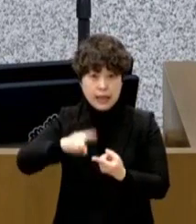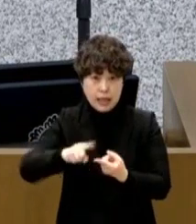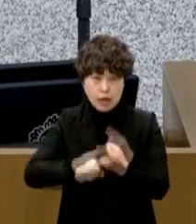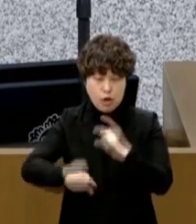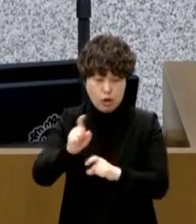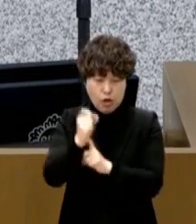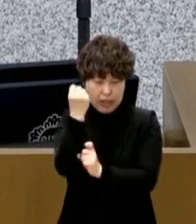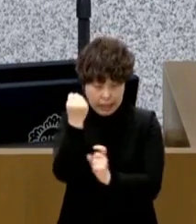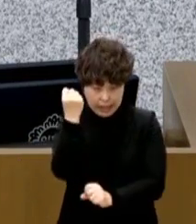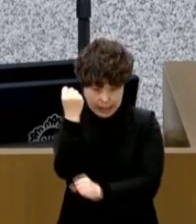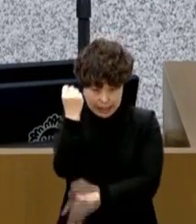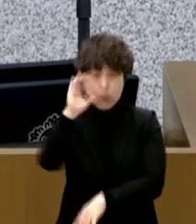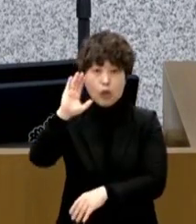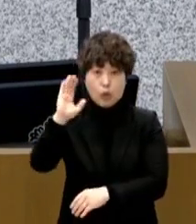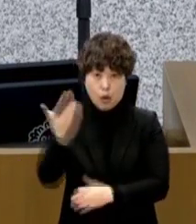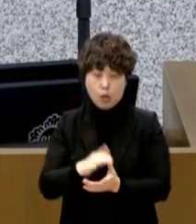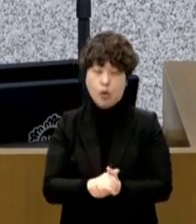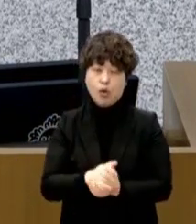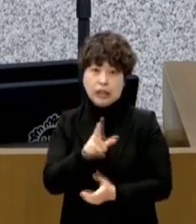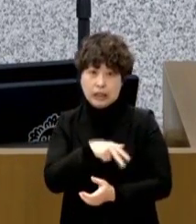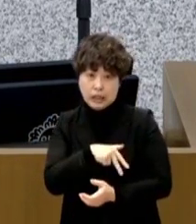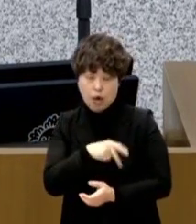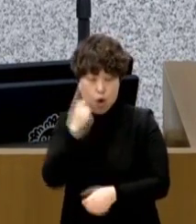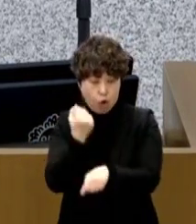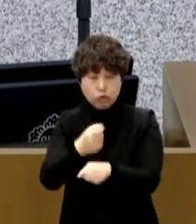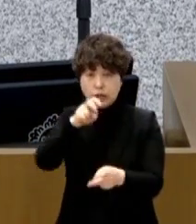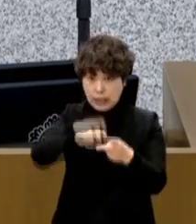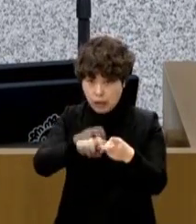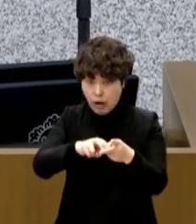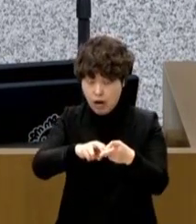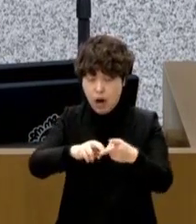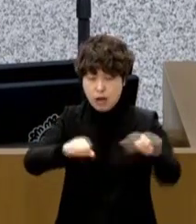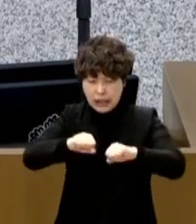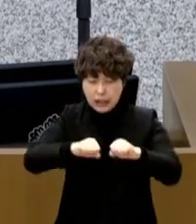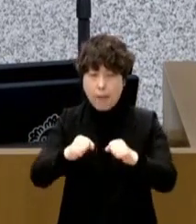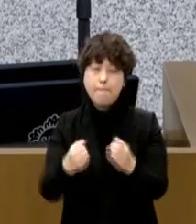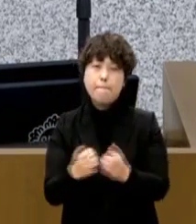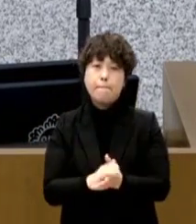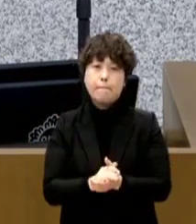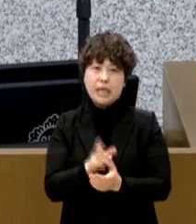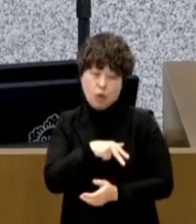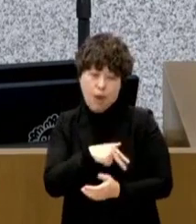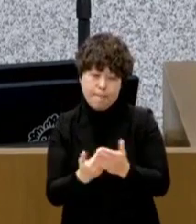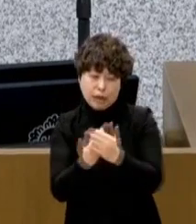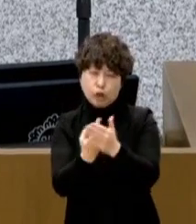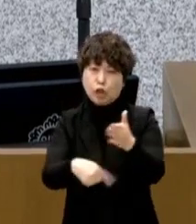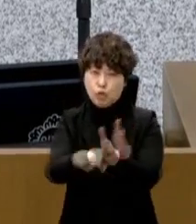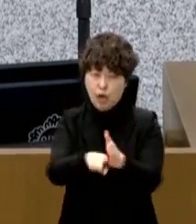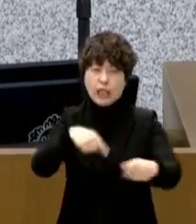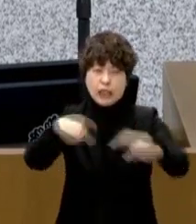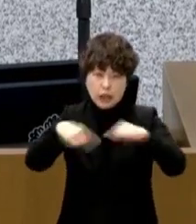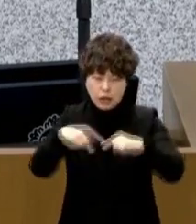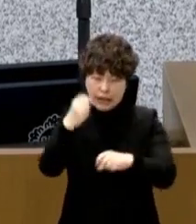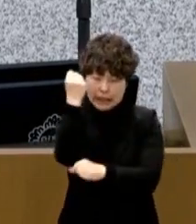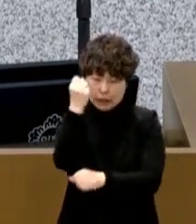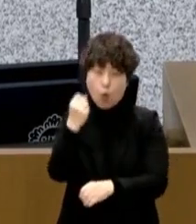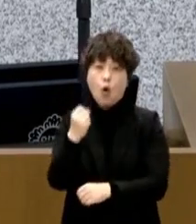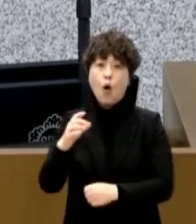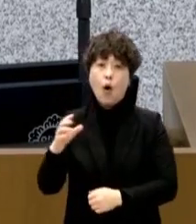될 것이며, 의정연구센터는 의정발전을 위한 경기도의회의 정책개발 기지로